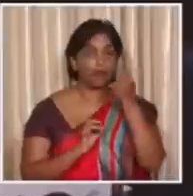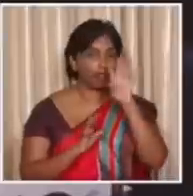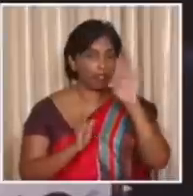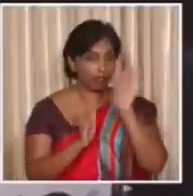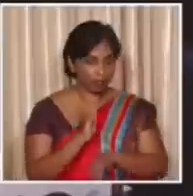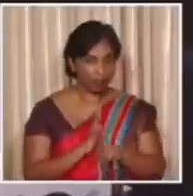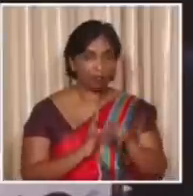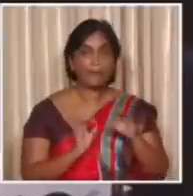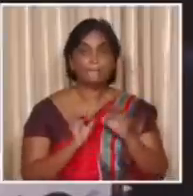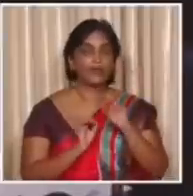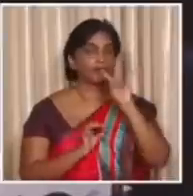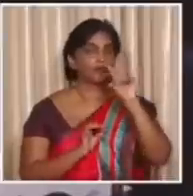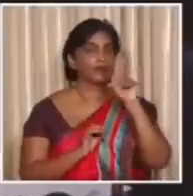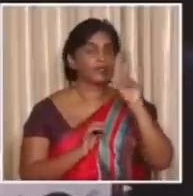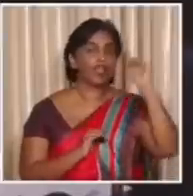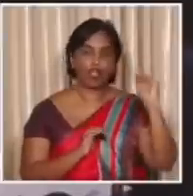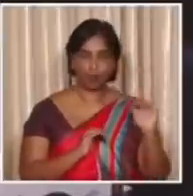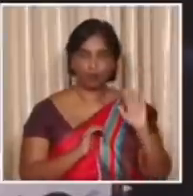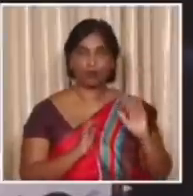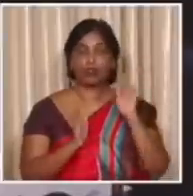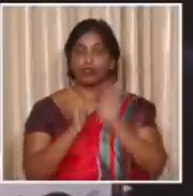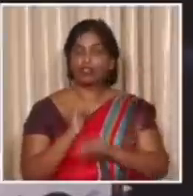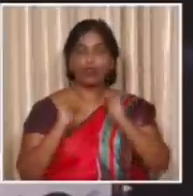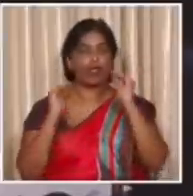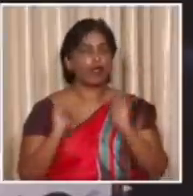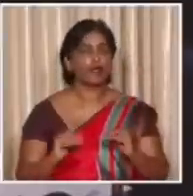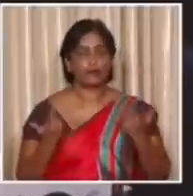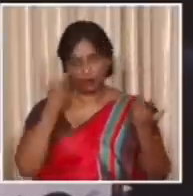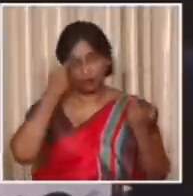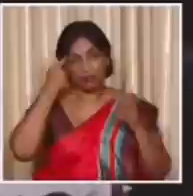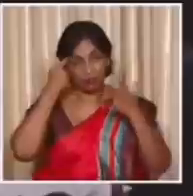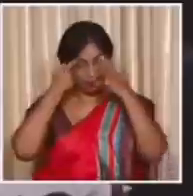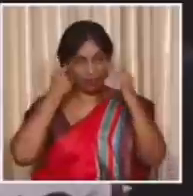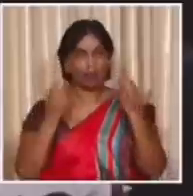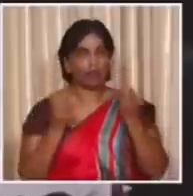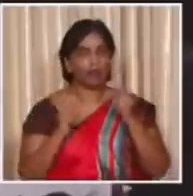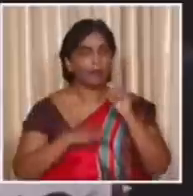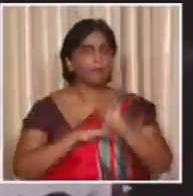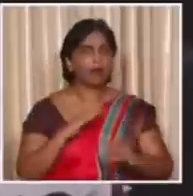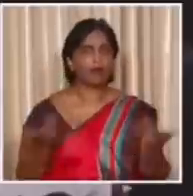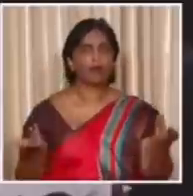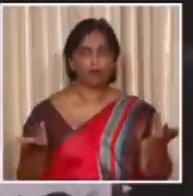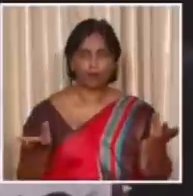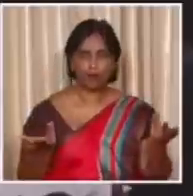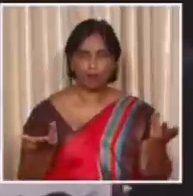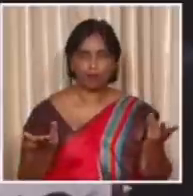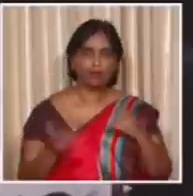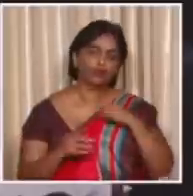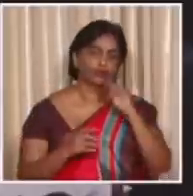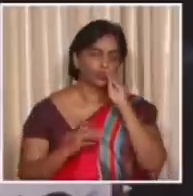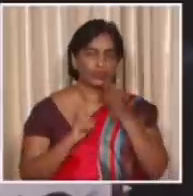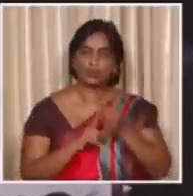කැපුණාම බිලියන 27ට අඩු වෙන්න ඕන. කැපෙනකවත් අඩු වෙන්නේ නැහැ. මතක තබා ගන්න. කොහේ ආර්ථික සලස්වත් ඉන්නේ මේක අස්සේ? අඩුම